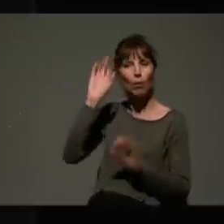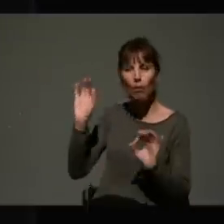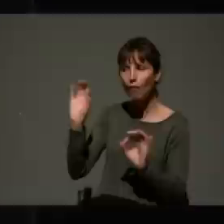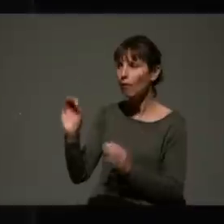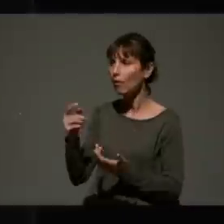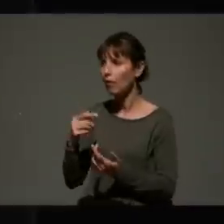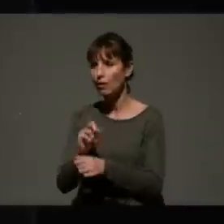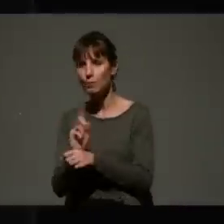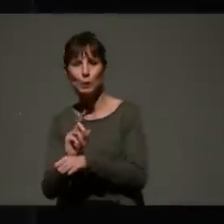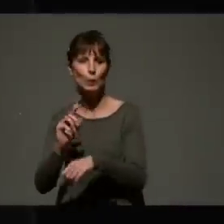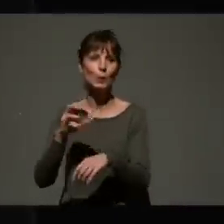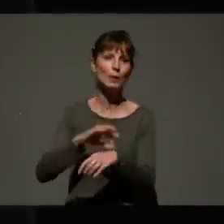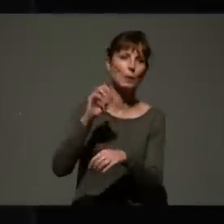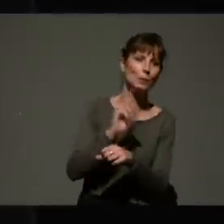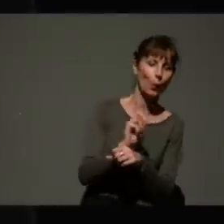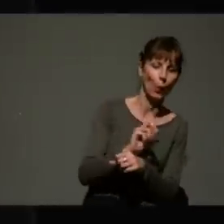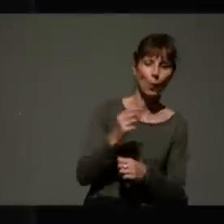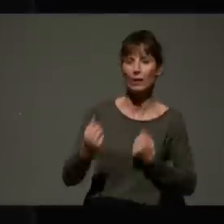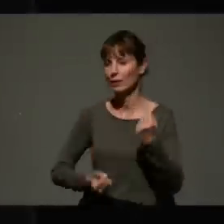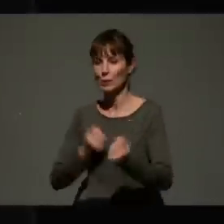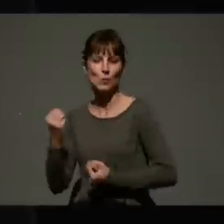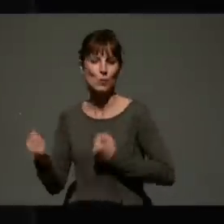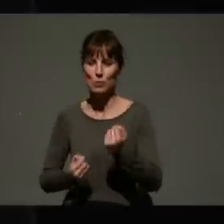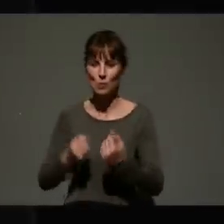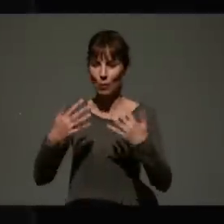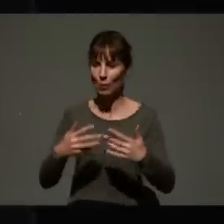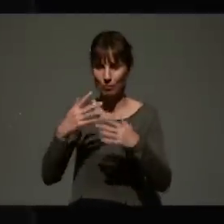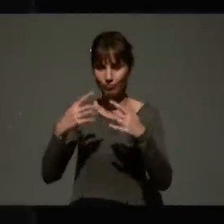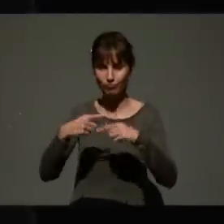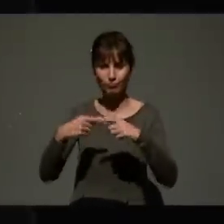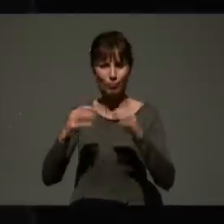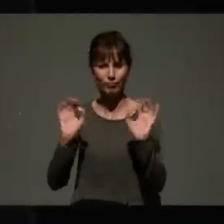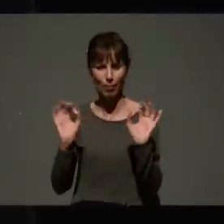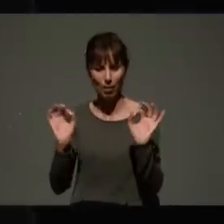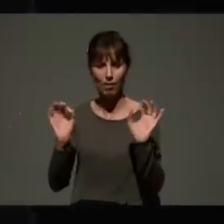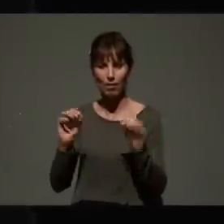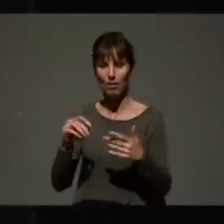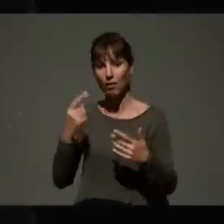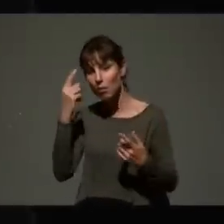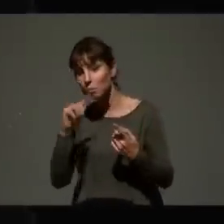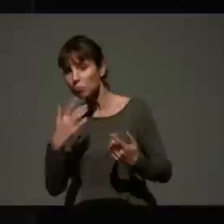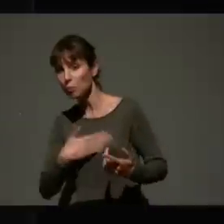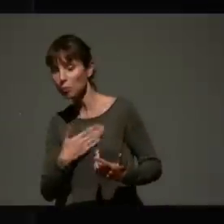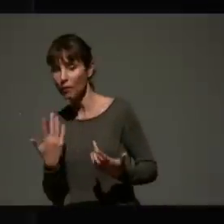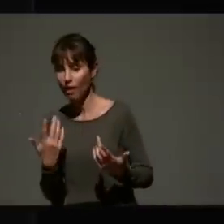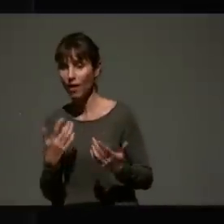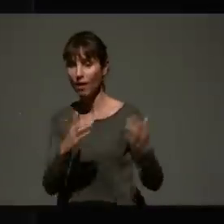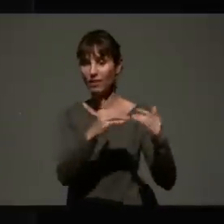Calcule-t-il les minutes et les secondes qui les rapprochent de la fin du monde ? Est-ce pour quitter le foyer ou la joie d'y